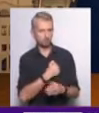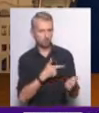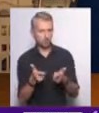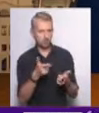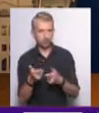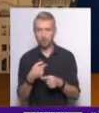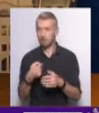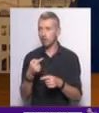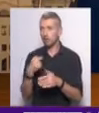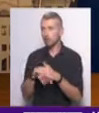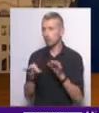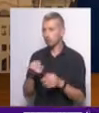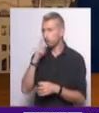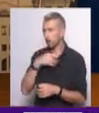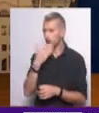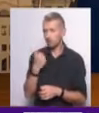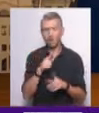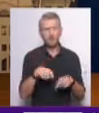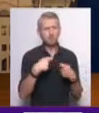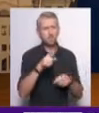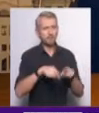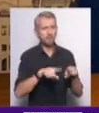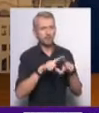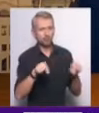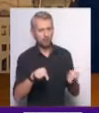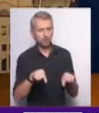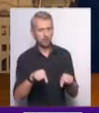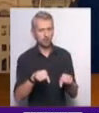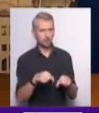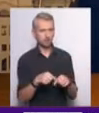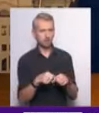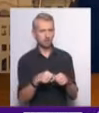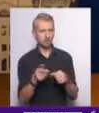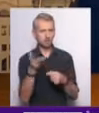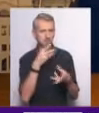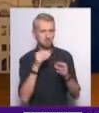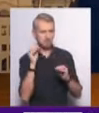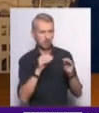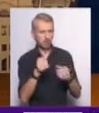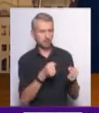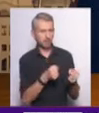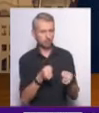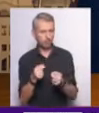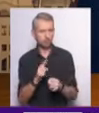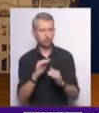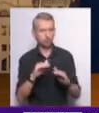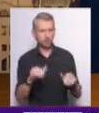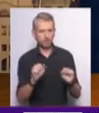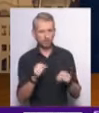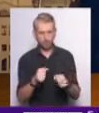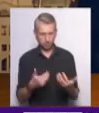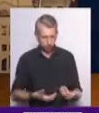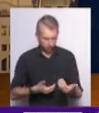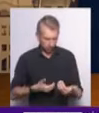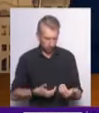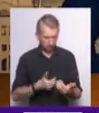нічого поганого, звичайно, немає. Передав в деякі школи навіть масово-габаритні макети автоматів, для того, щоб діти так само могли хоча б їх